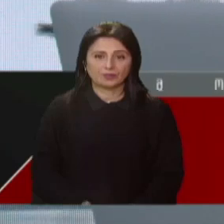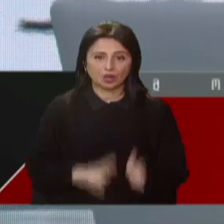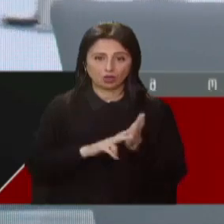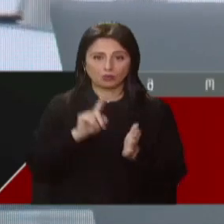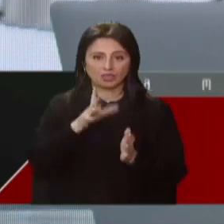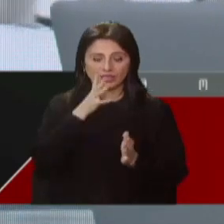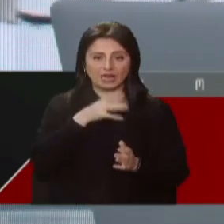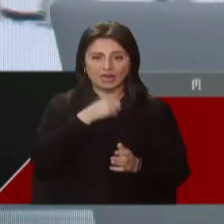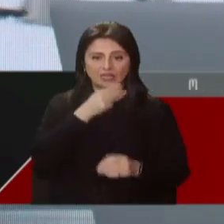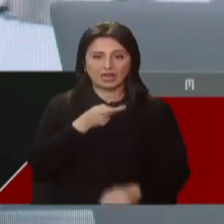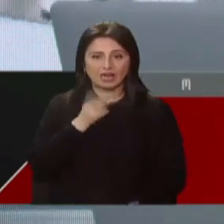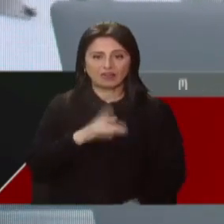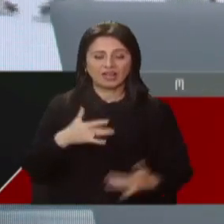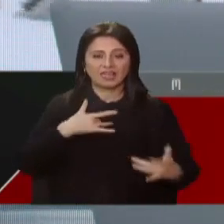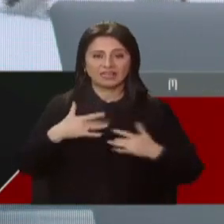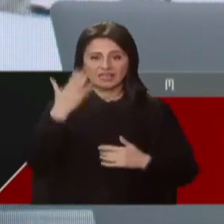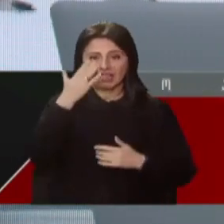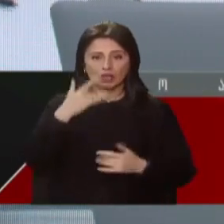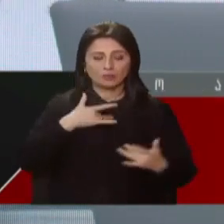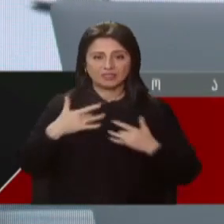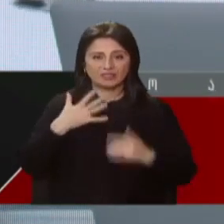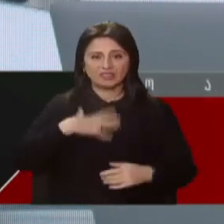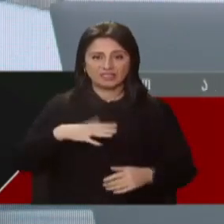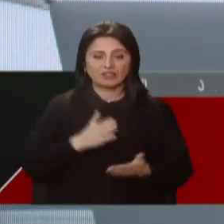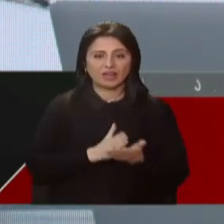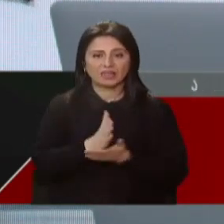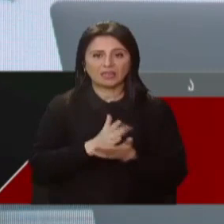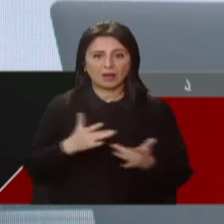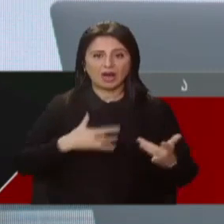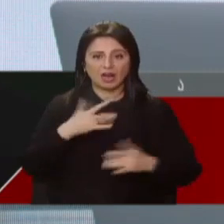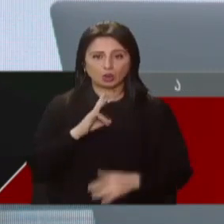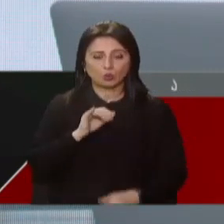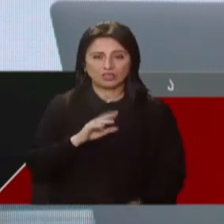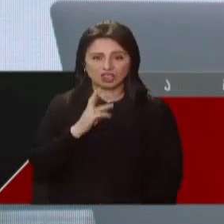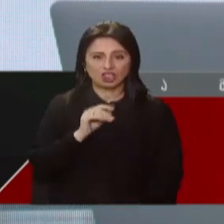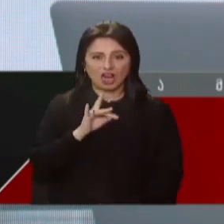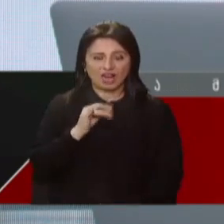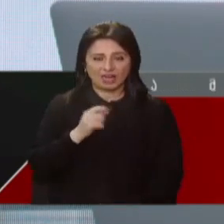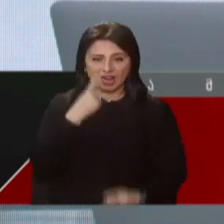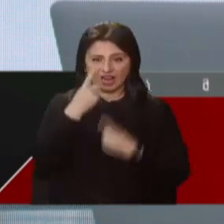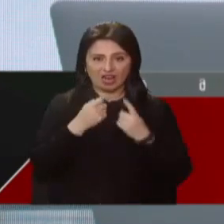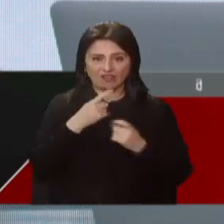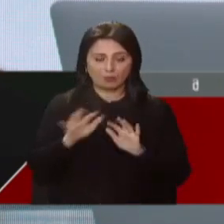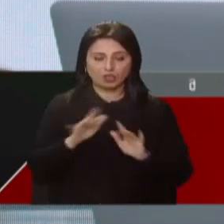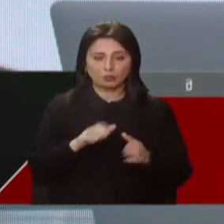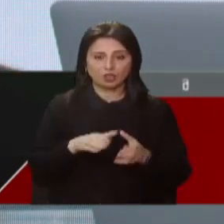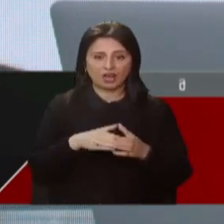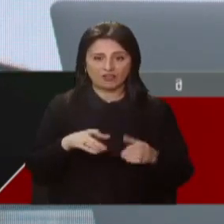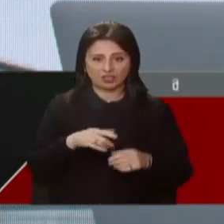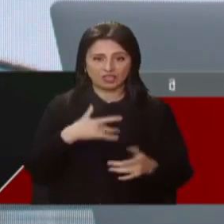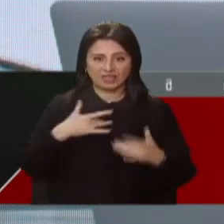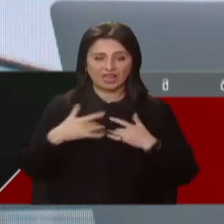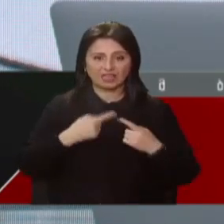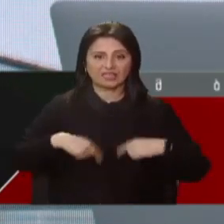91 წლის ასაკში გარდაეცვალა თეატრისა და კინოს მსახიობი საქართველოს დამსახურებული არტისტი ნუგზარ შარია. ინფორმაცია შემოკვეთებითი კავშირი საქართველოს